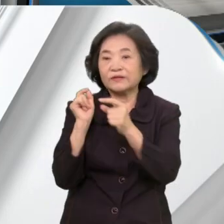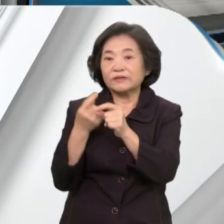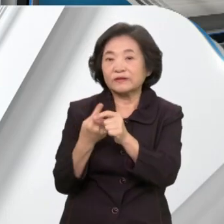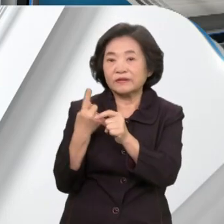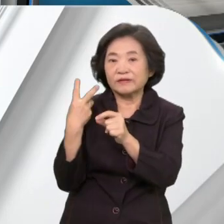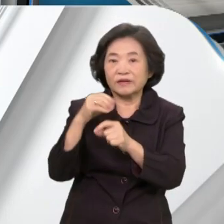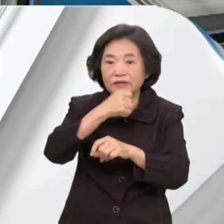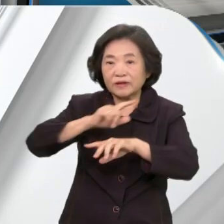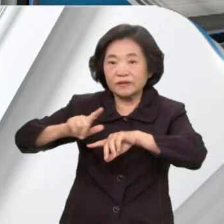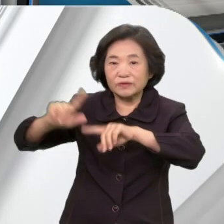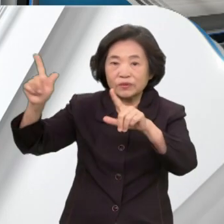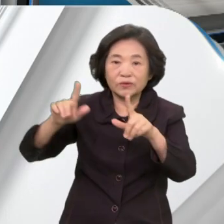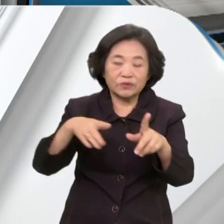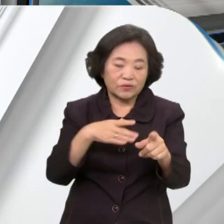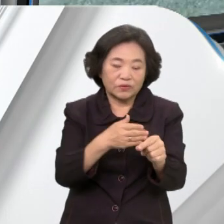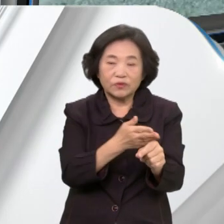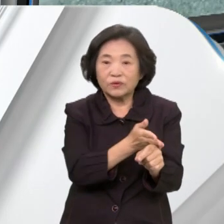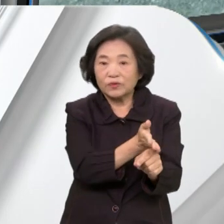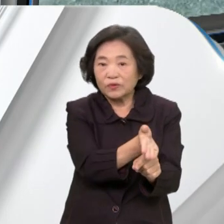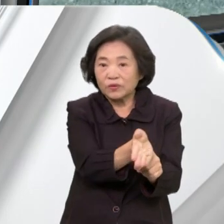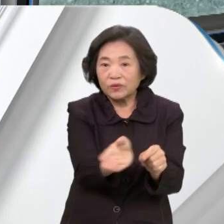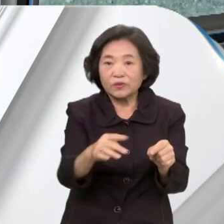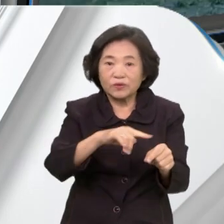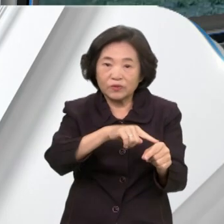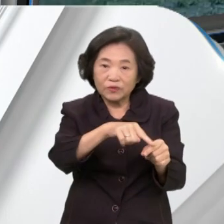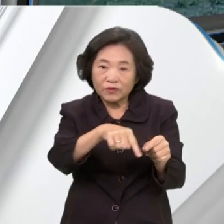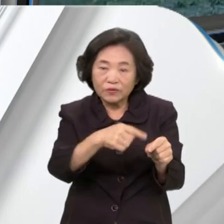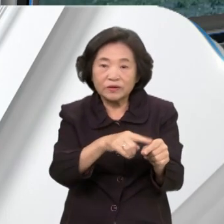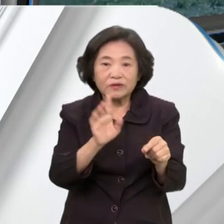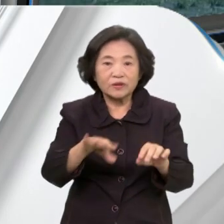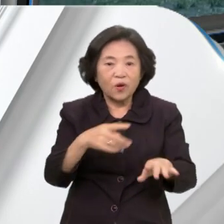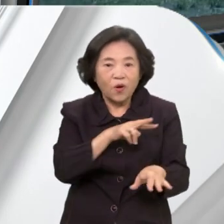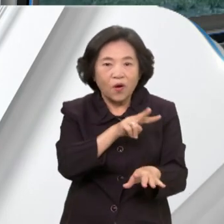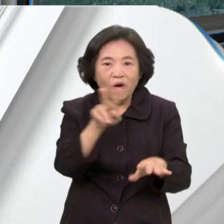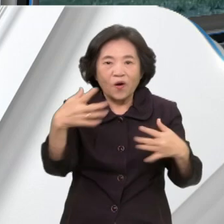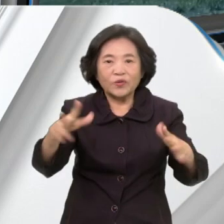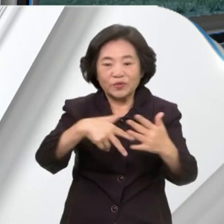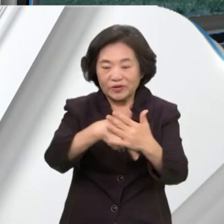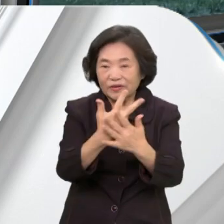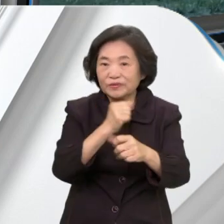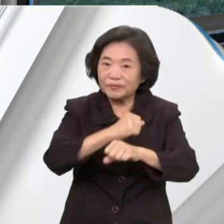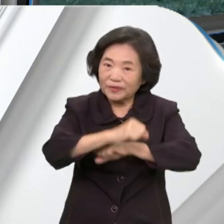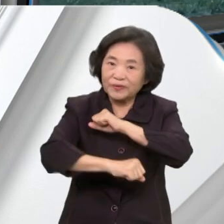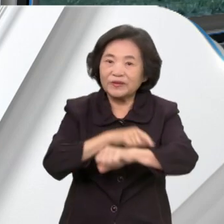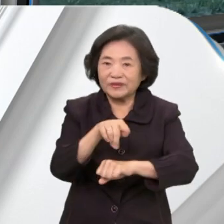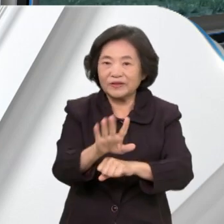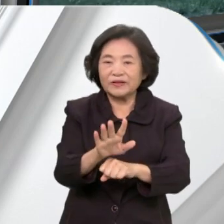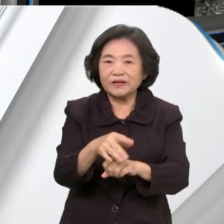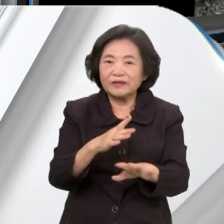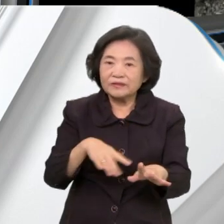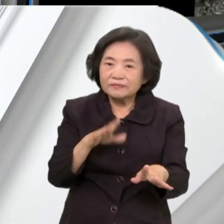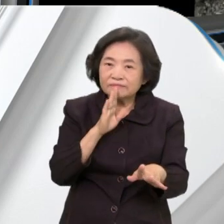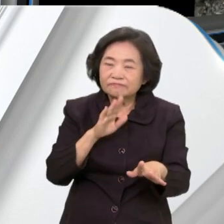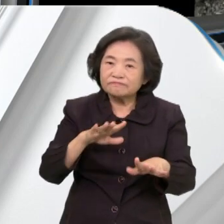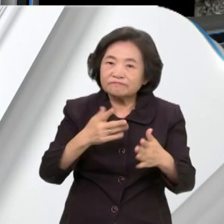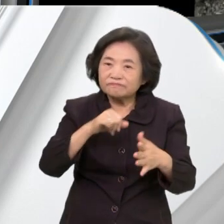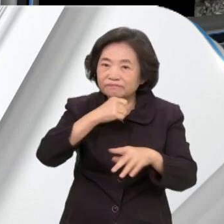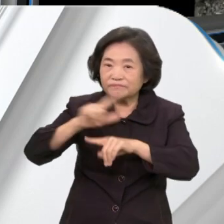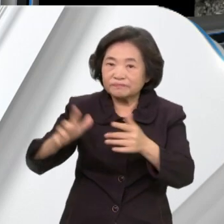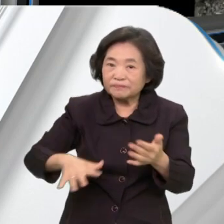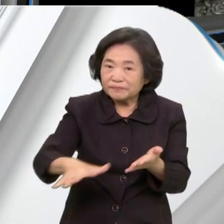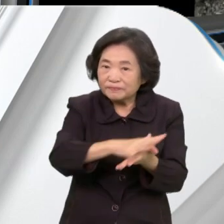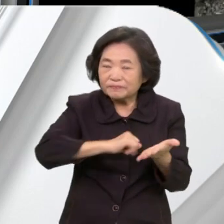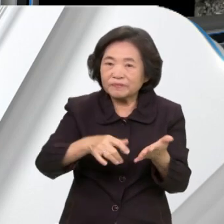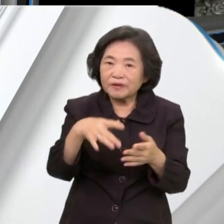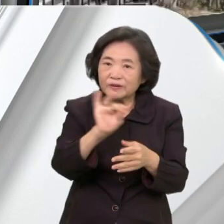按多年来台东对东海岸、中国、东南非都拍呢提建议做官，初步估算全年